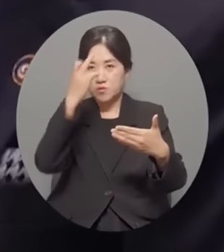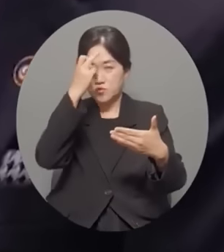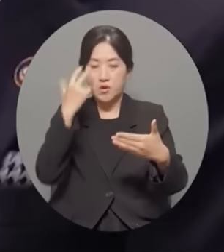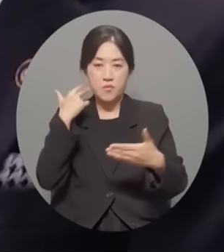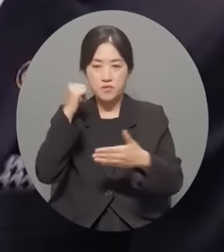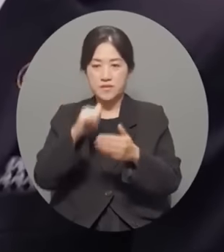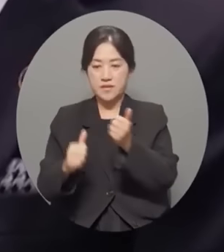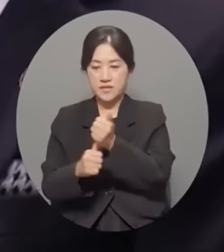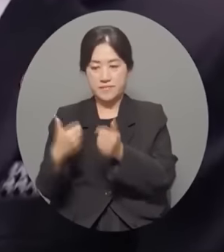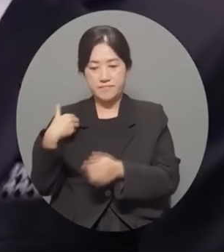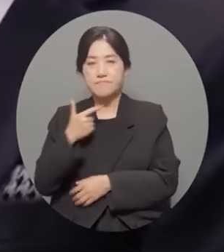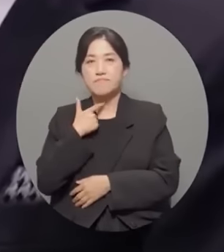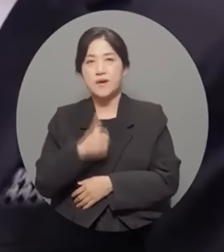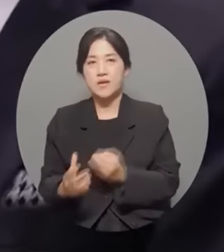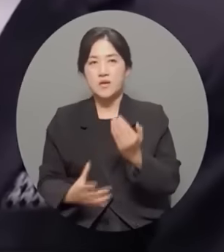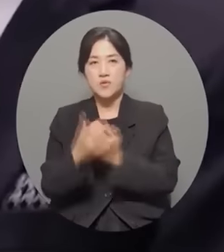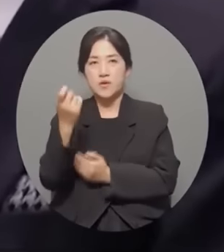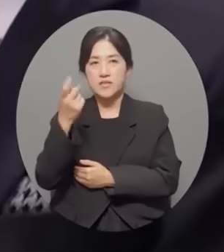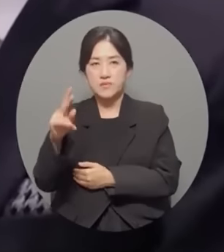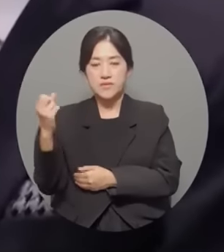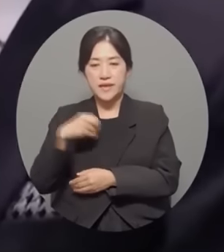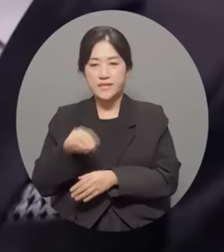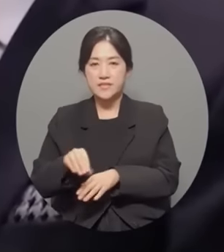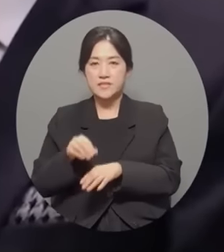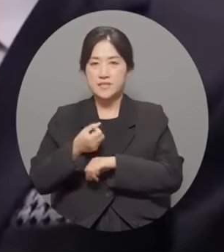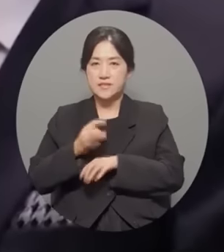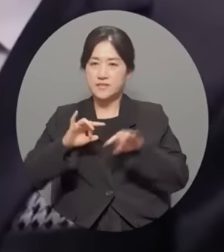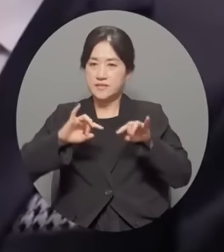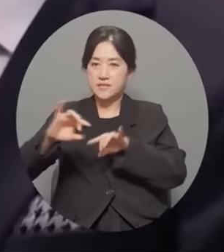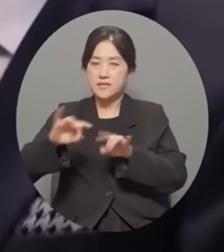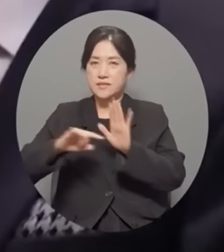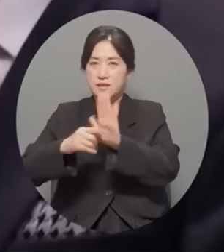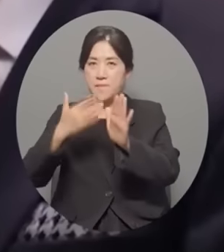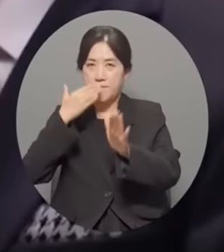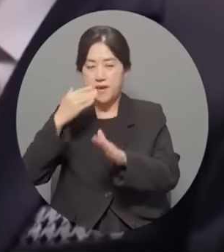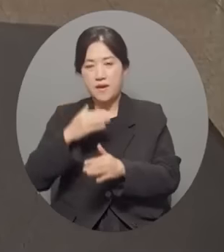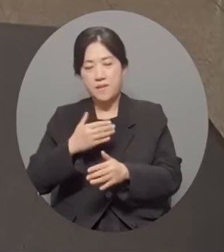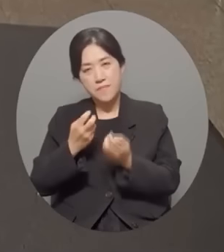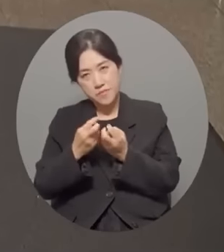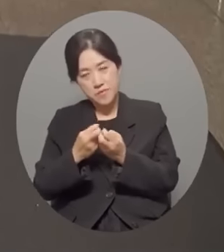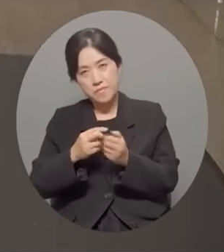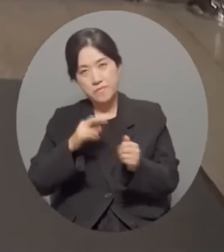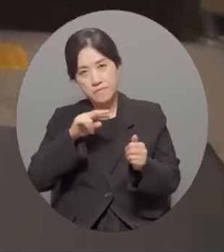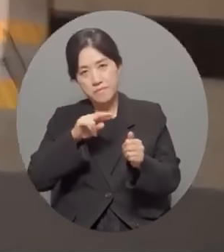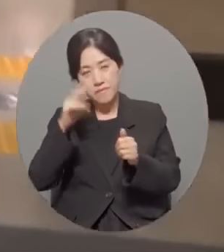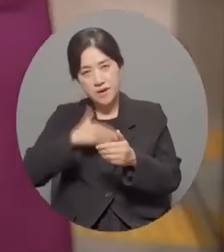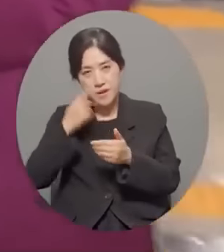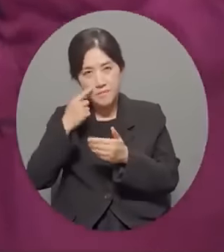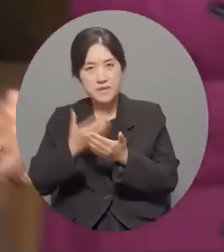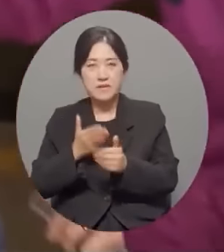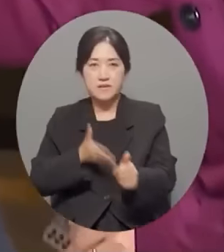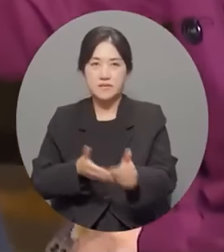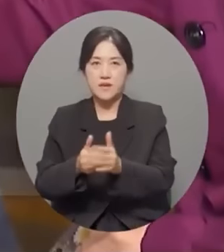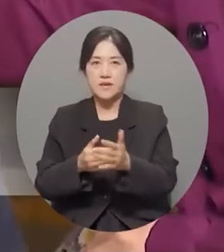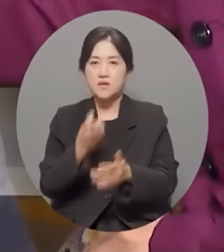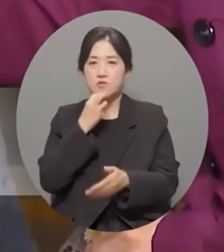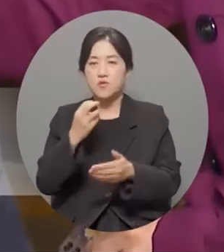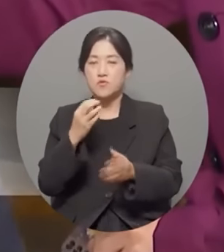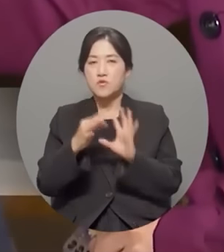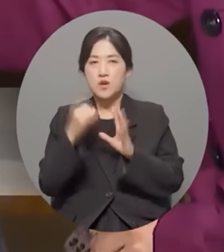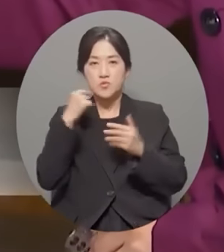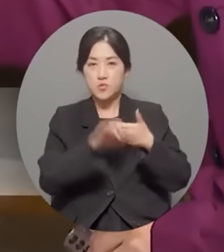부대표로 있던 통일TV 재송출도 가능하도록 알아봐달라고도 했습니다. 서울의 소리는 김 여사에게 청탁하고 난